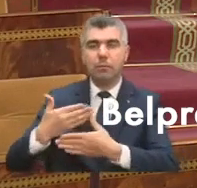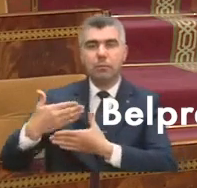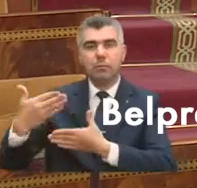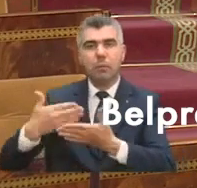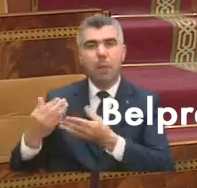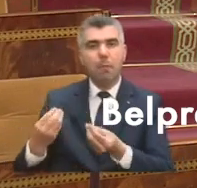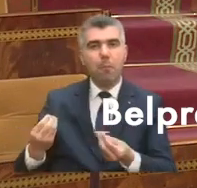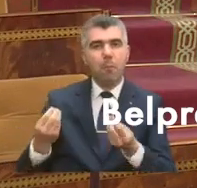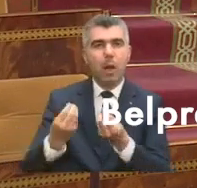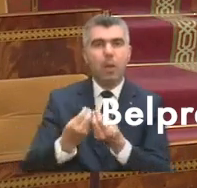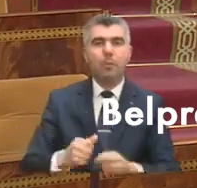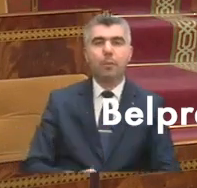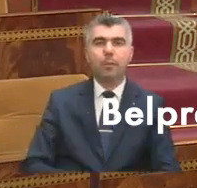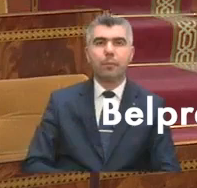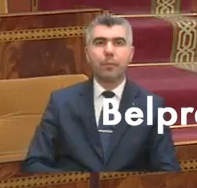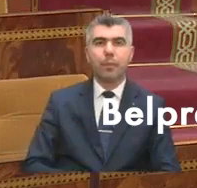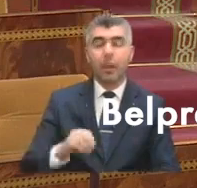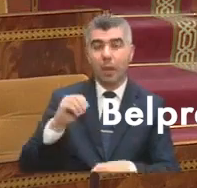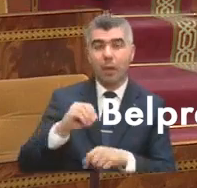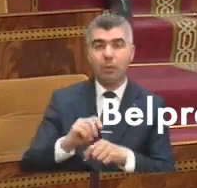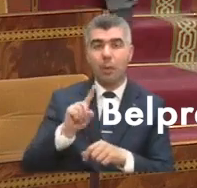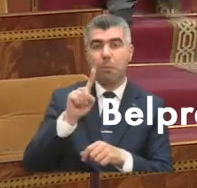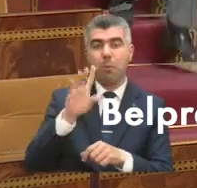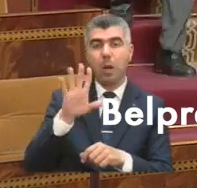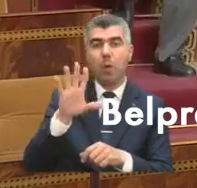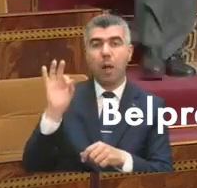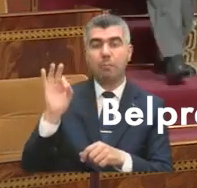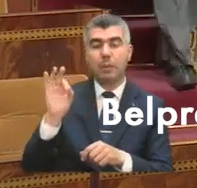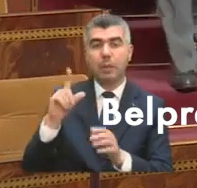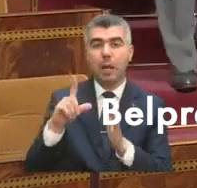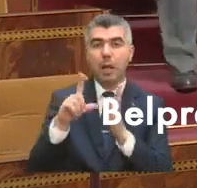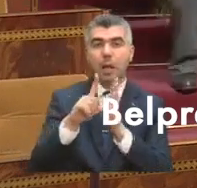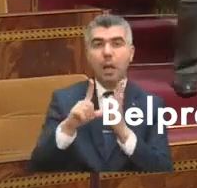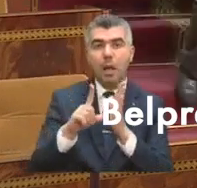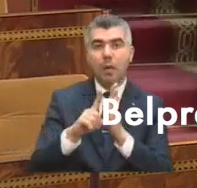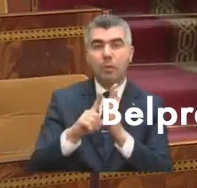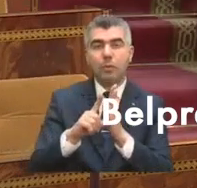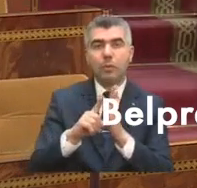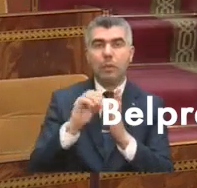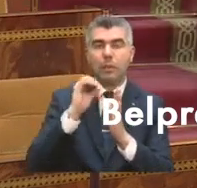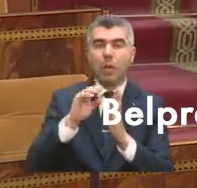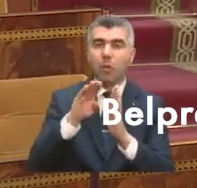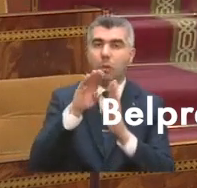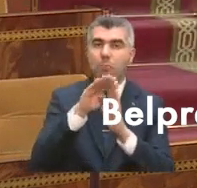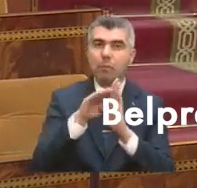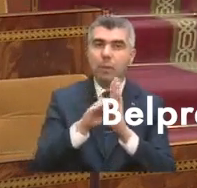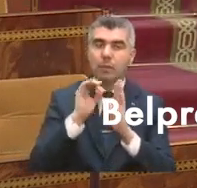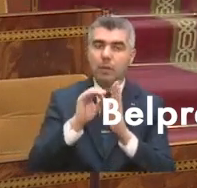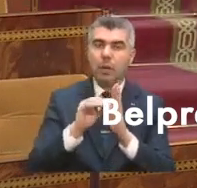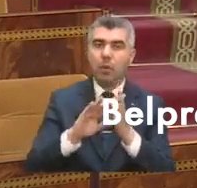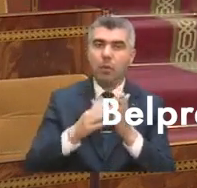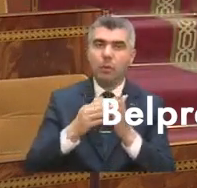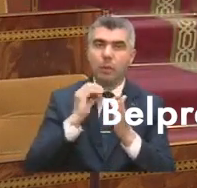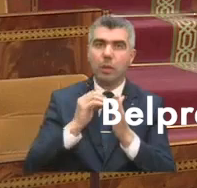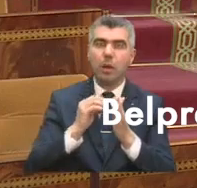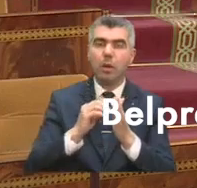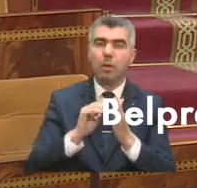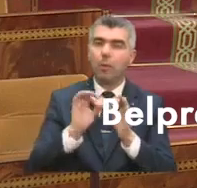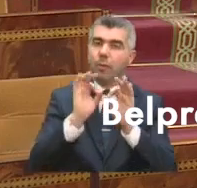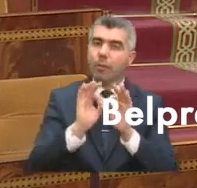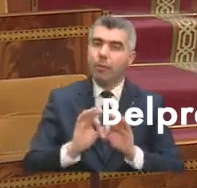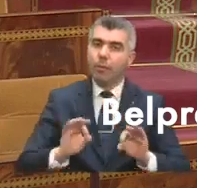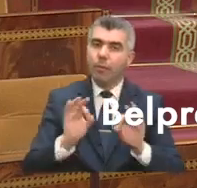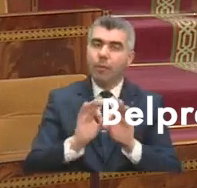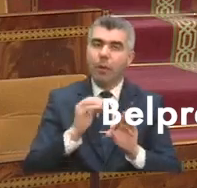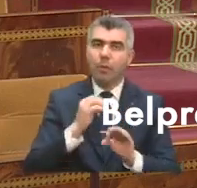المؤسسات. إلى رجعنا للمادة 150 من النظام ديالنا الداخلي كيبقى مادة مبهمة، وبالتالي